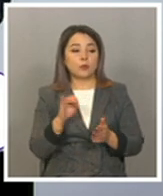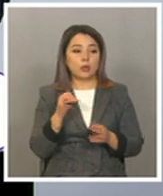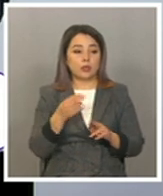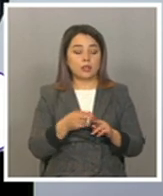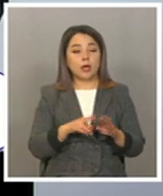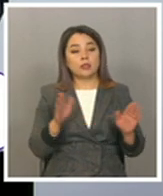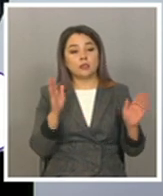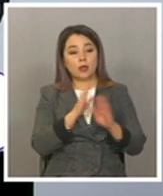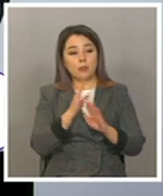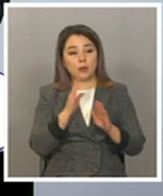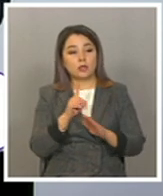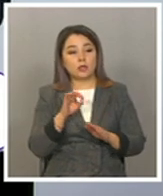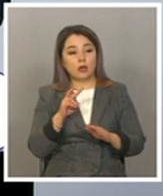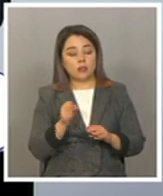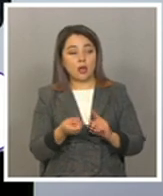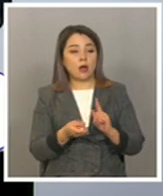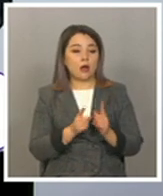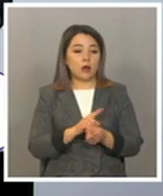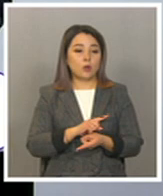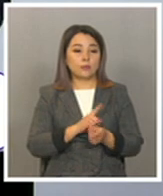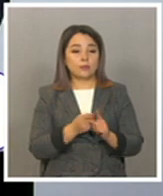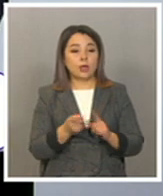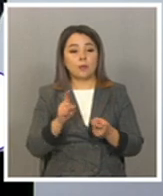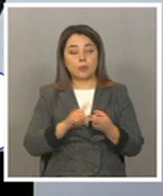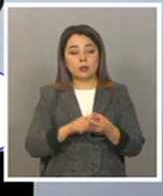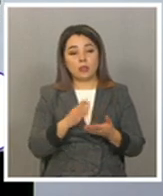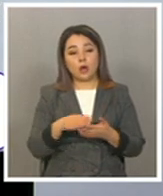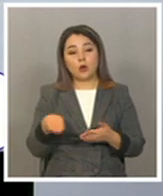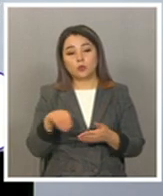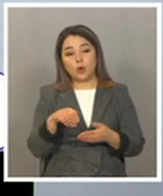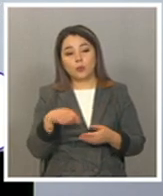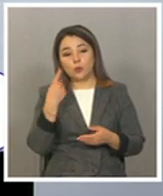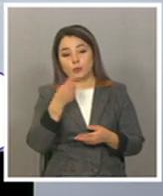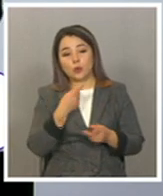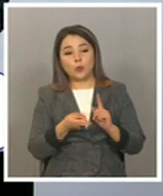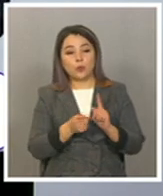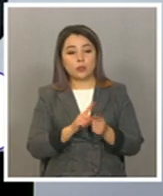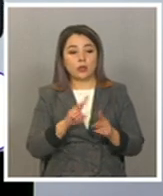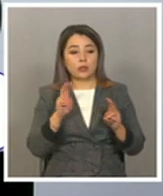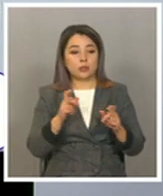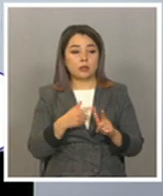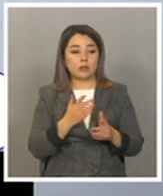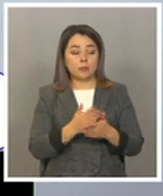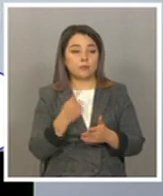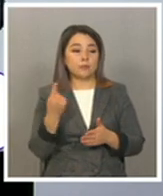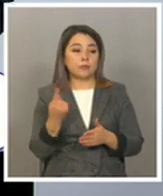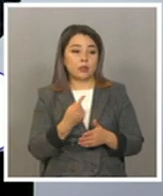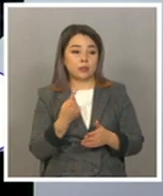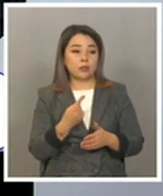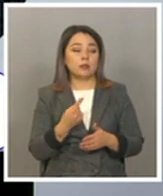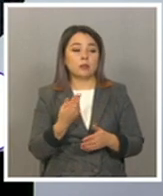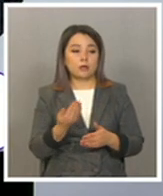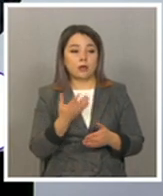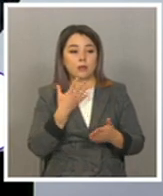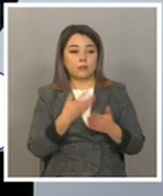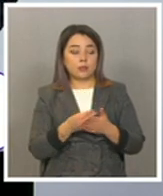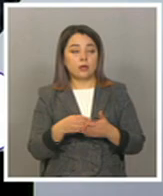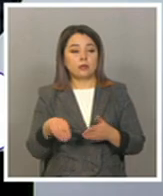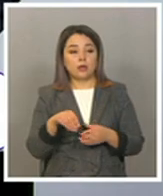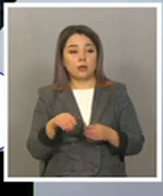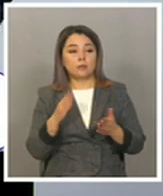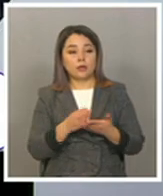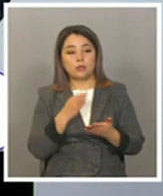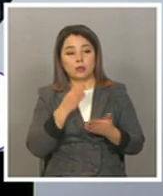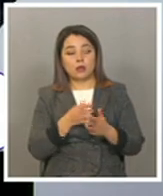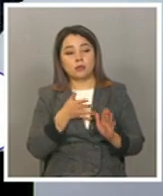табиғат зоналарының алмасуына байланысты топырақ түрлерінің өзгеруі деген сөз. Яғни бірінші ендік зоналықта табиғат зоналары ендік